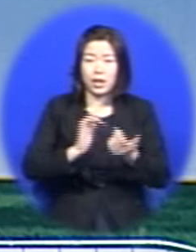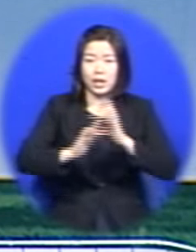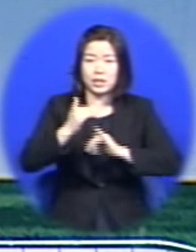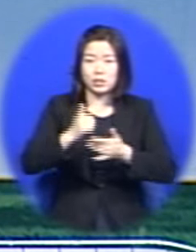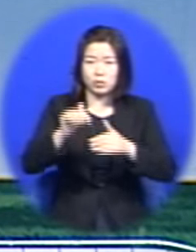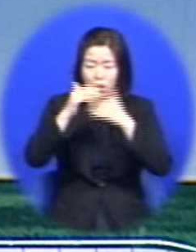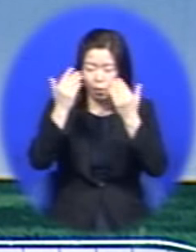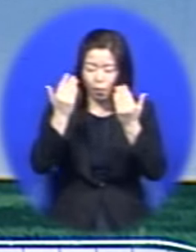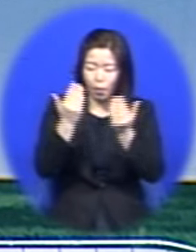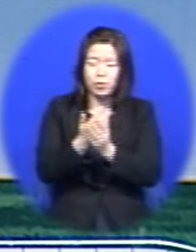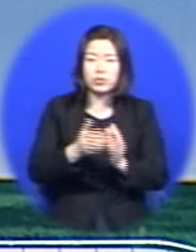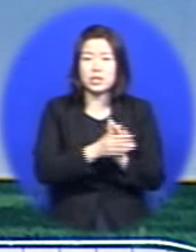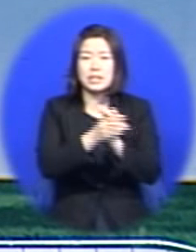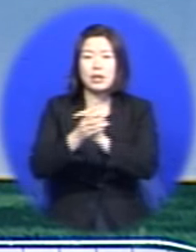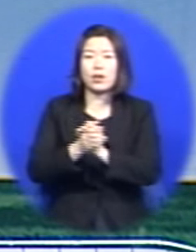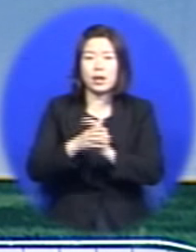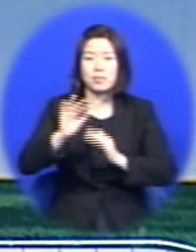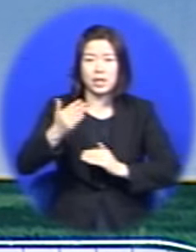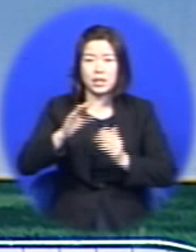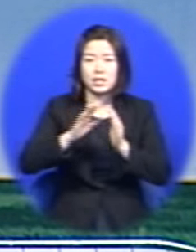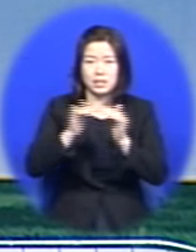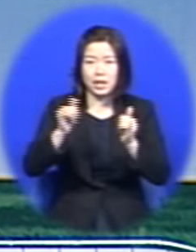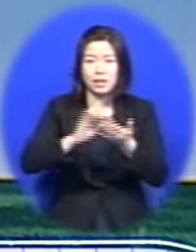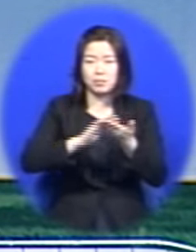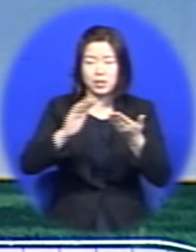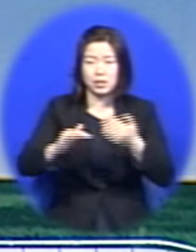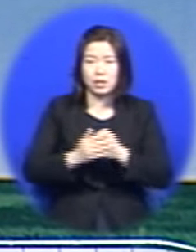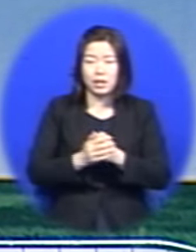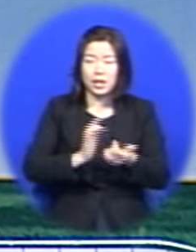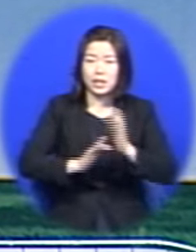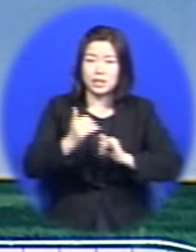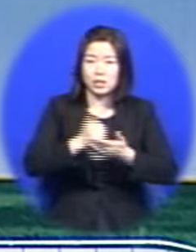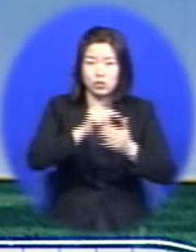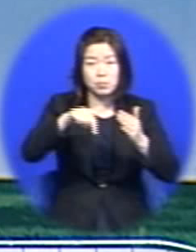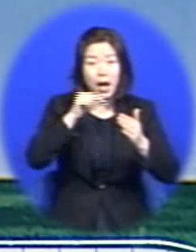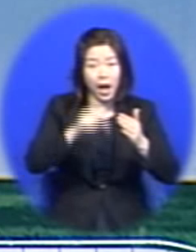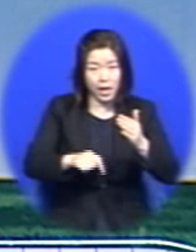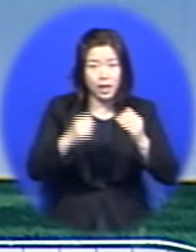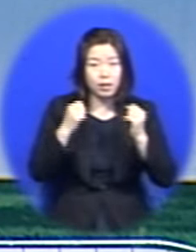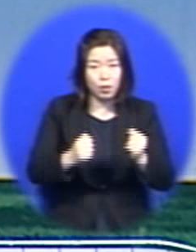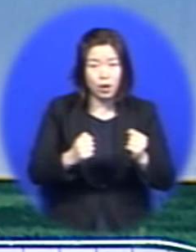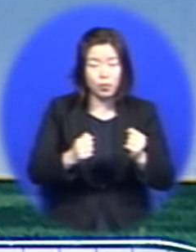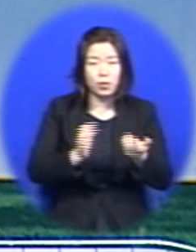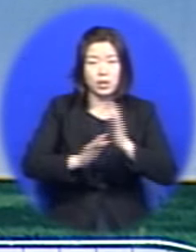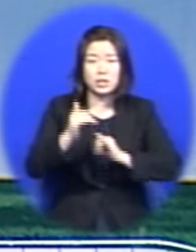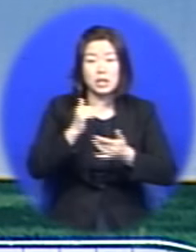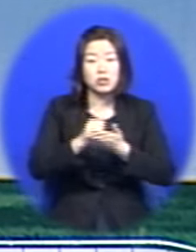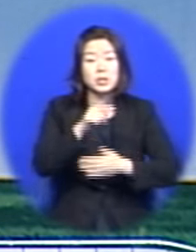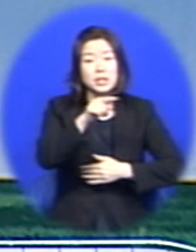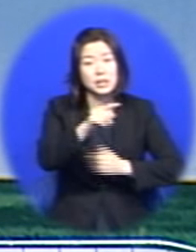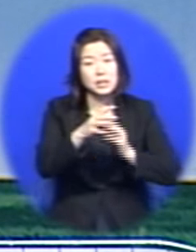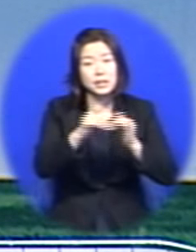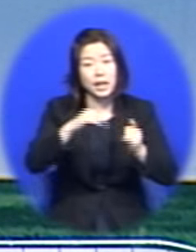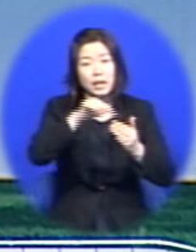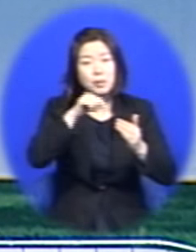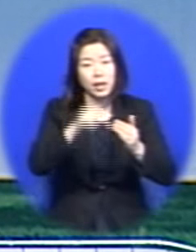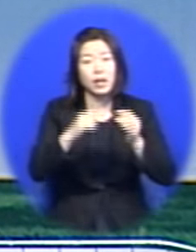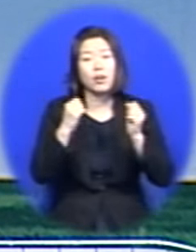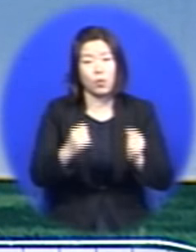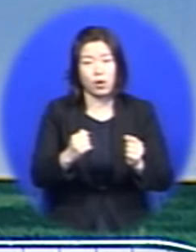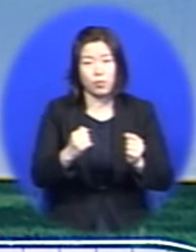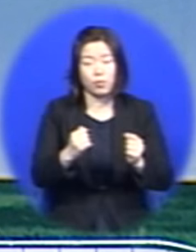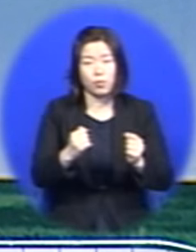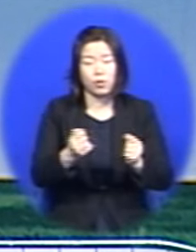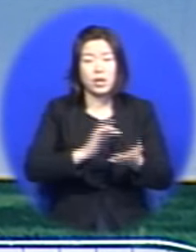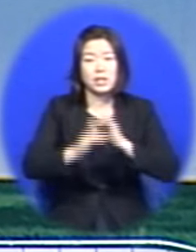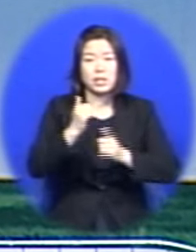예수님과 온전히 연합된 자입니다. 예수님 안에 거하고 예수님은 그 사람 안에 거한,